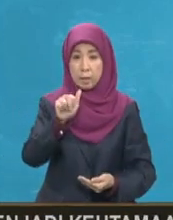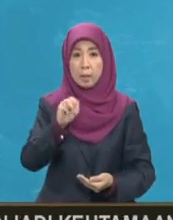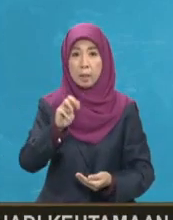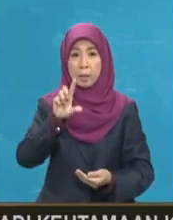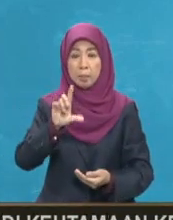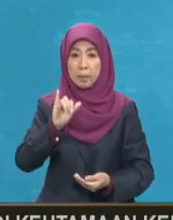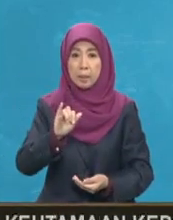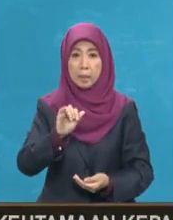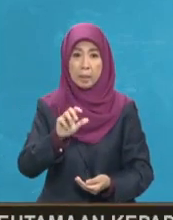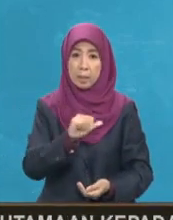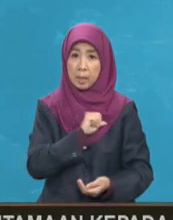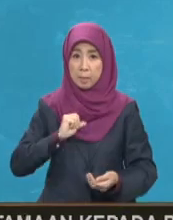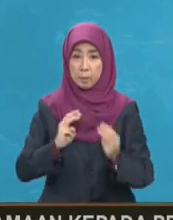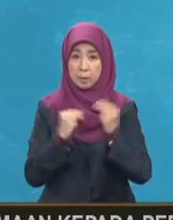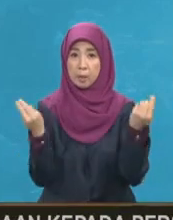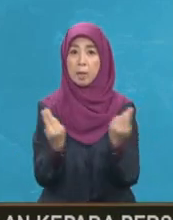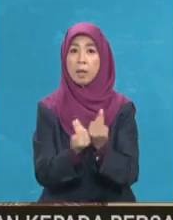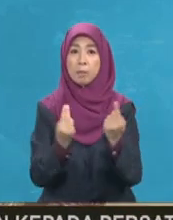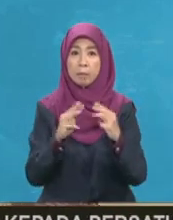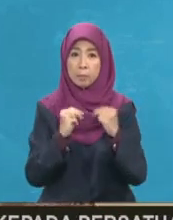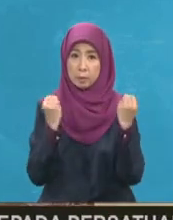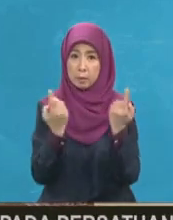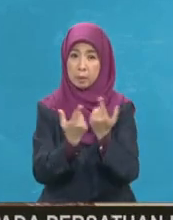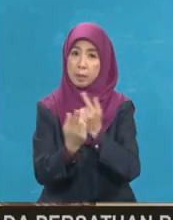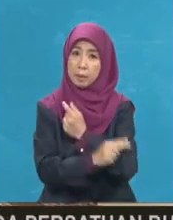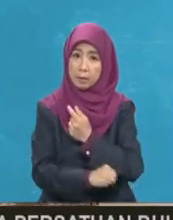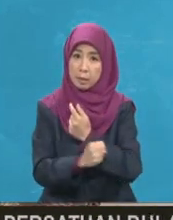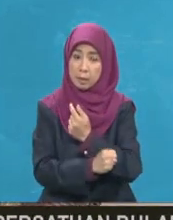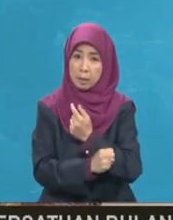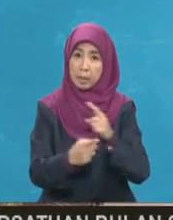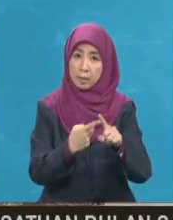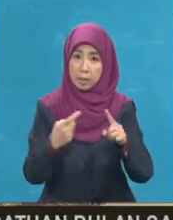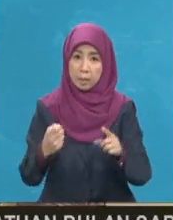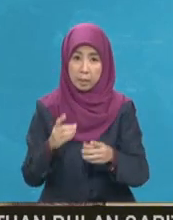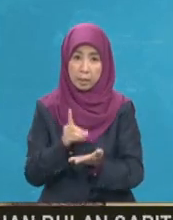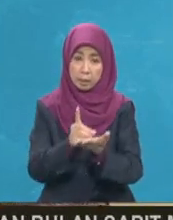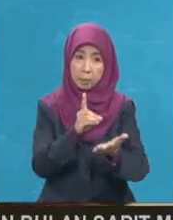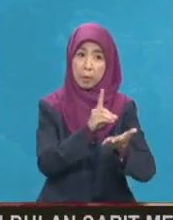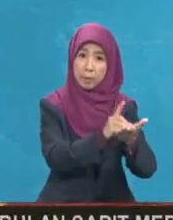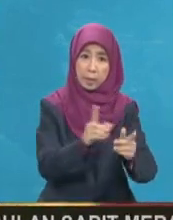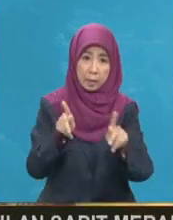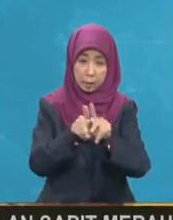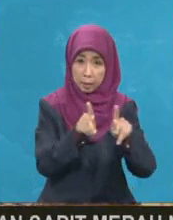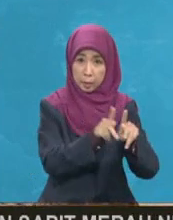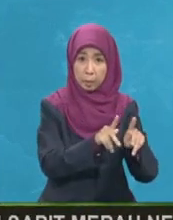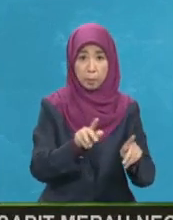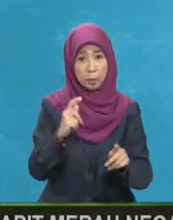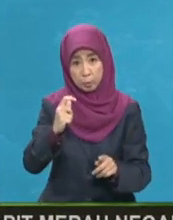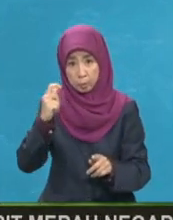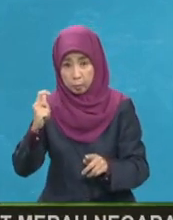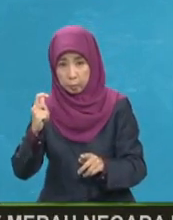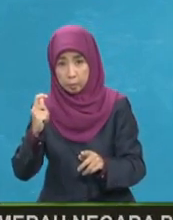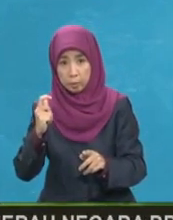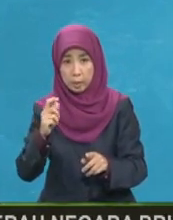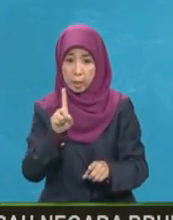negara beserta dengan beberapa buah Serikat penjagaan dan Dermawan dari kampung berkenaan penyerahan sumbangan itu merupakan